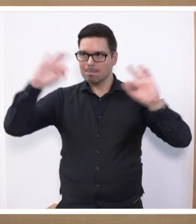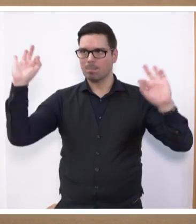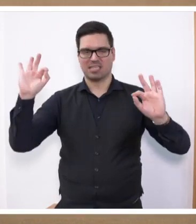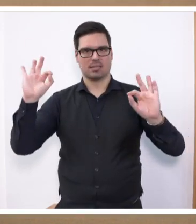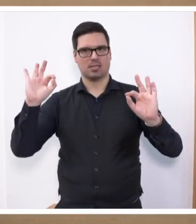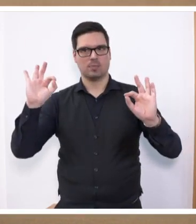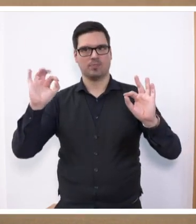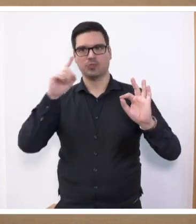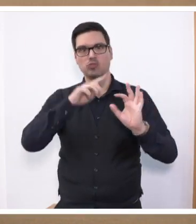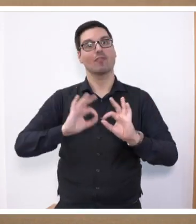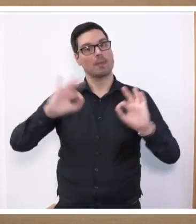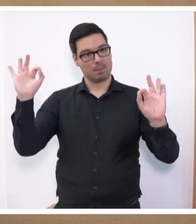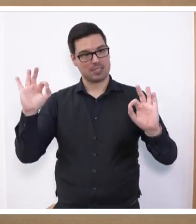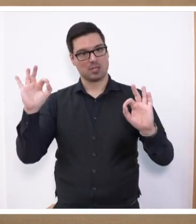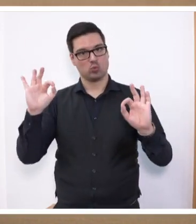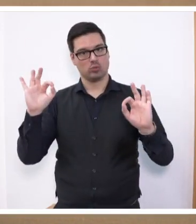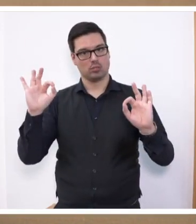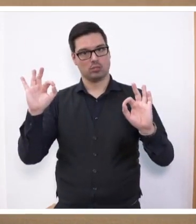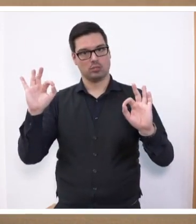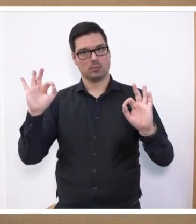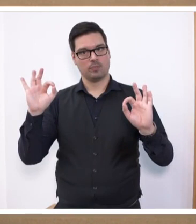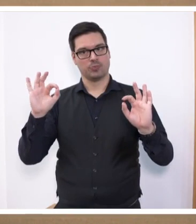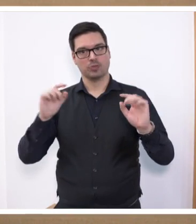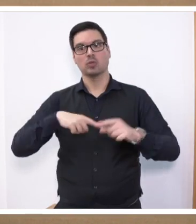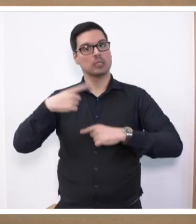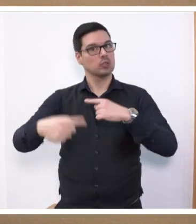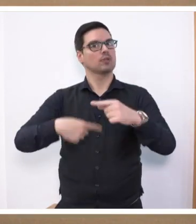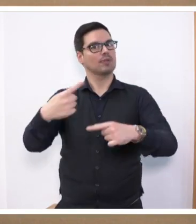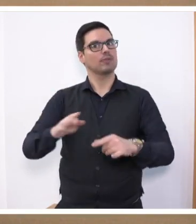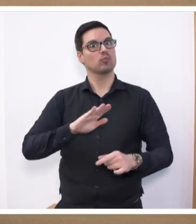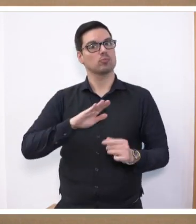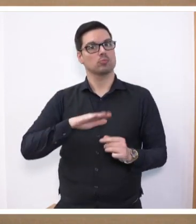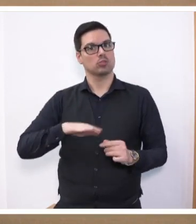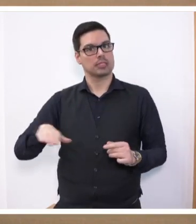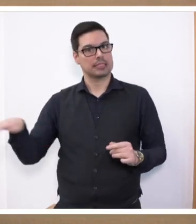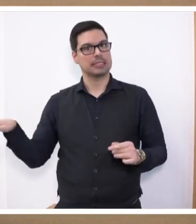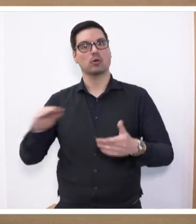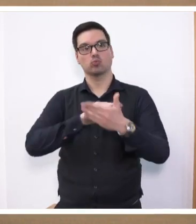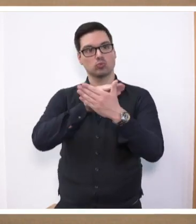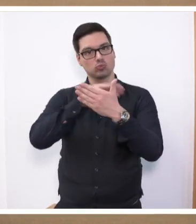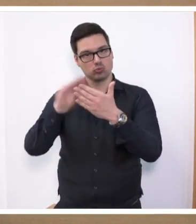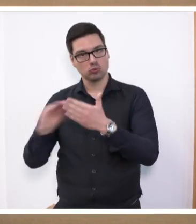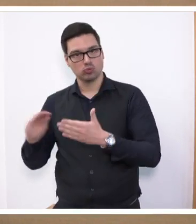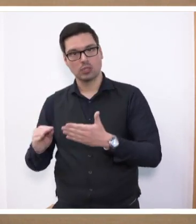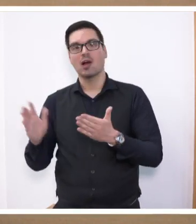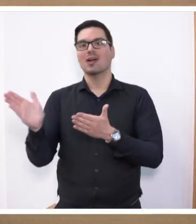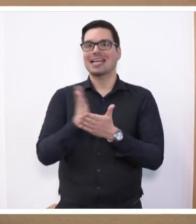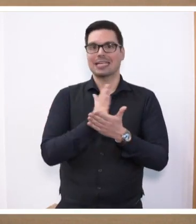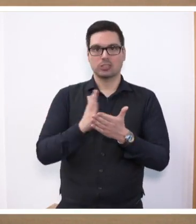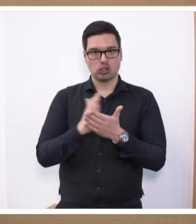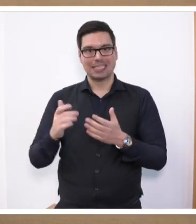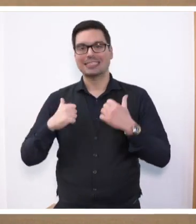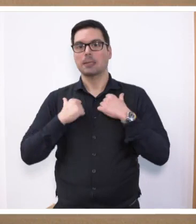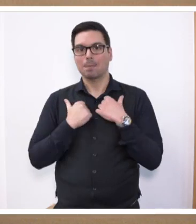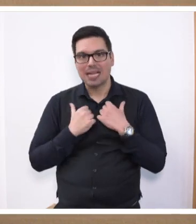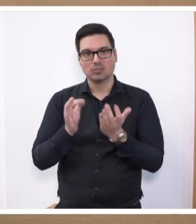für maßgebliche Verbesserungen und Weiteres für unsere Schülerinnen und Schüler, sondern darüber hinaus entlasten wir auch entscheidend die